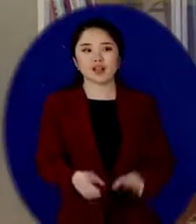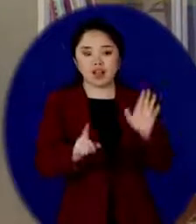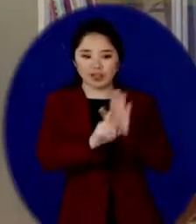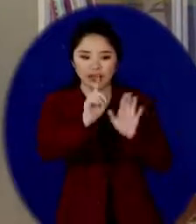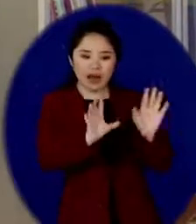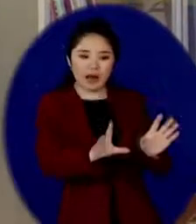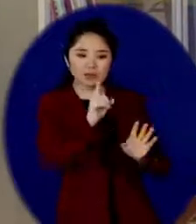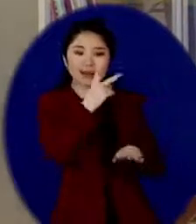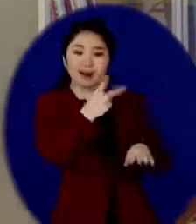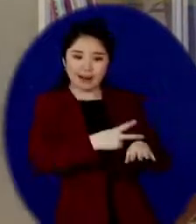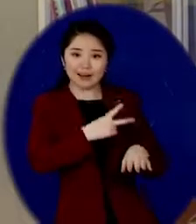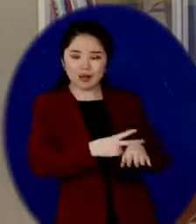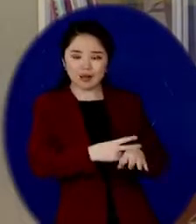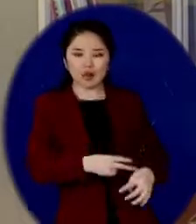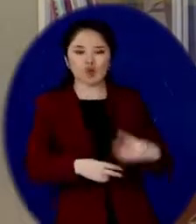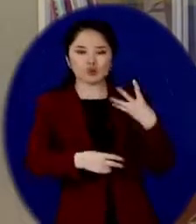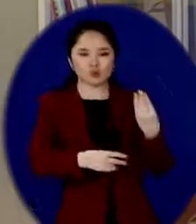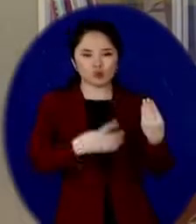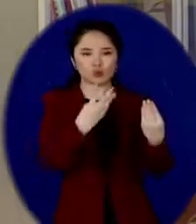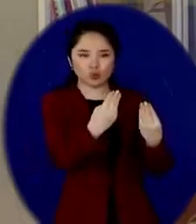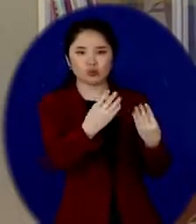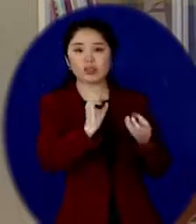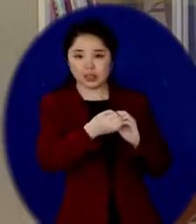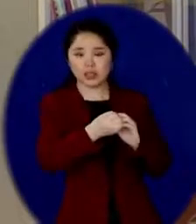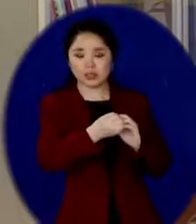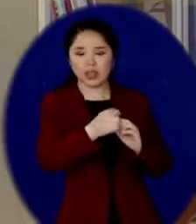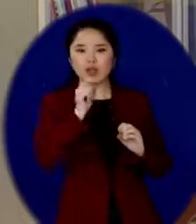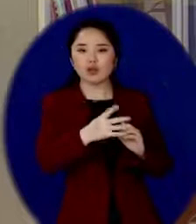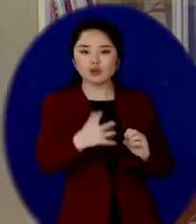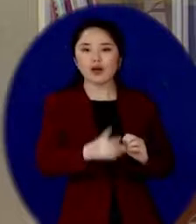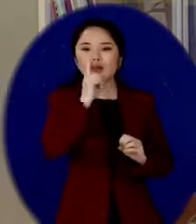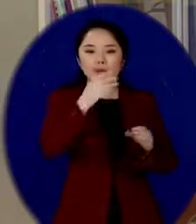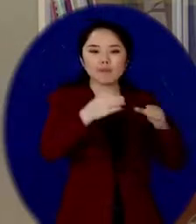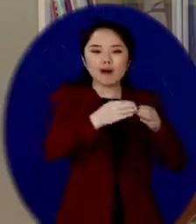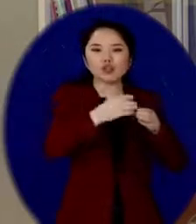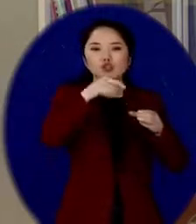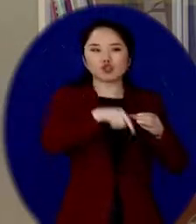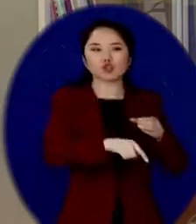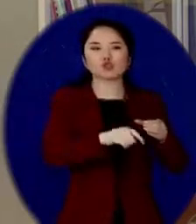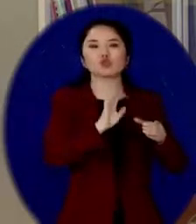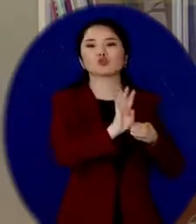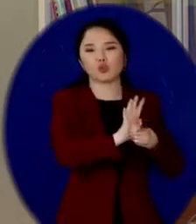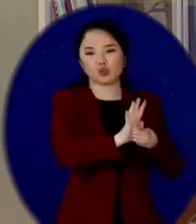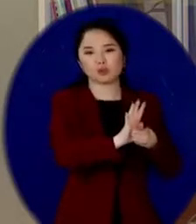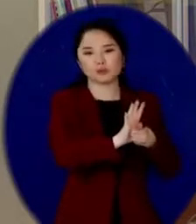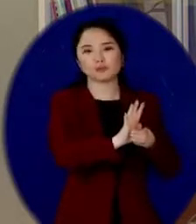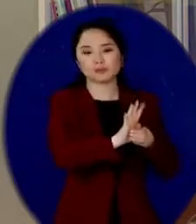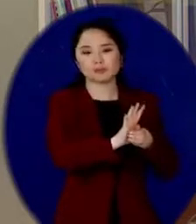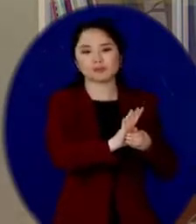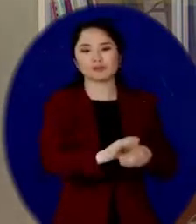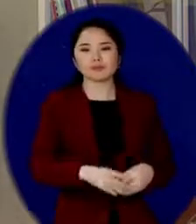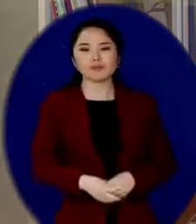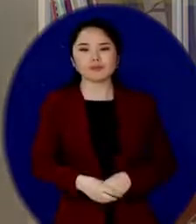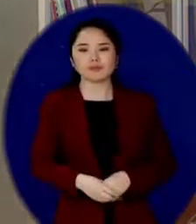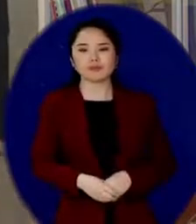11 харандааг бид нар 4 4-өөр хуваасан. Энэ нь нэг багцад байх юмний тоонд нь хуваасан